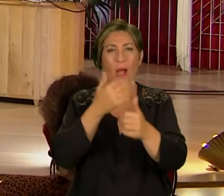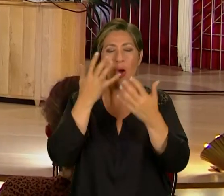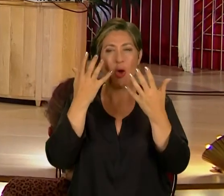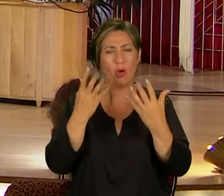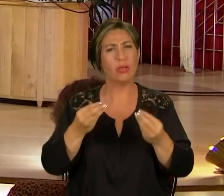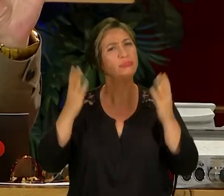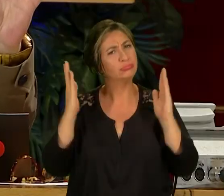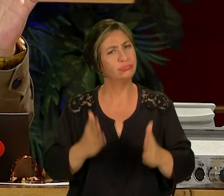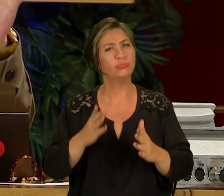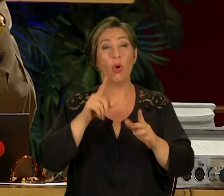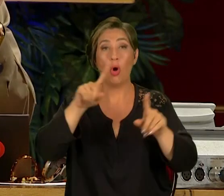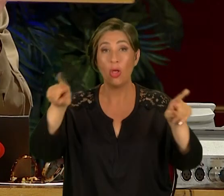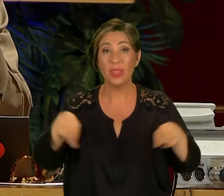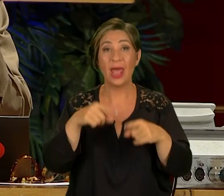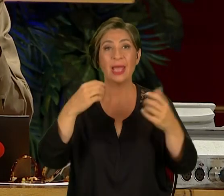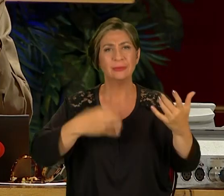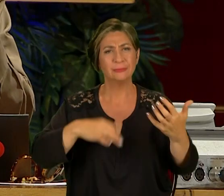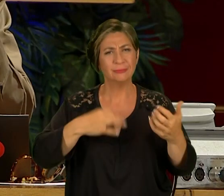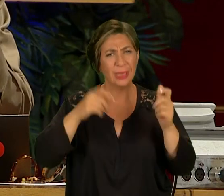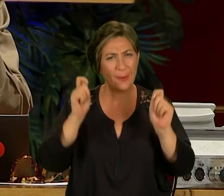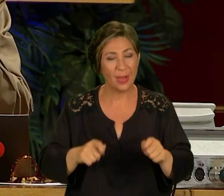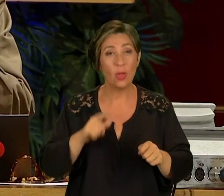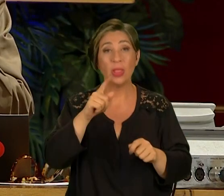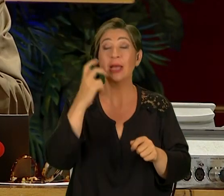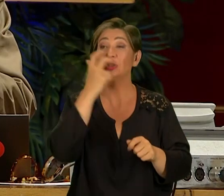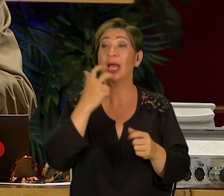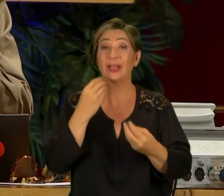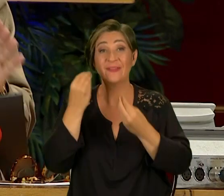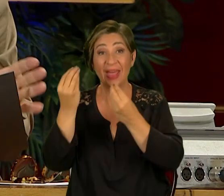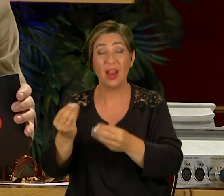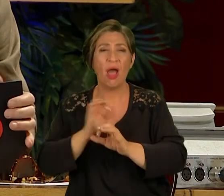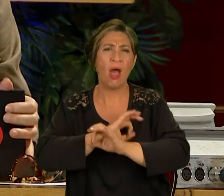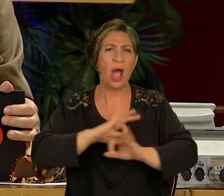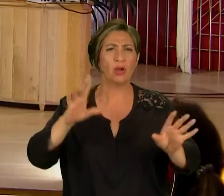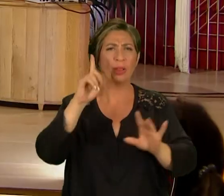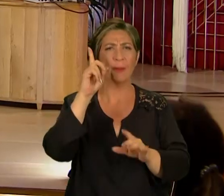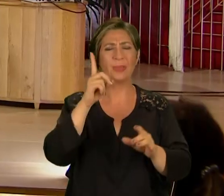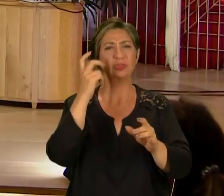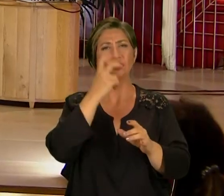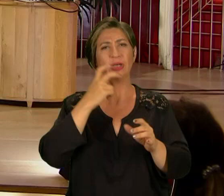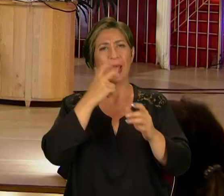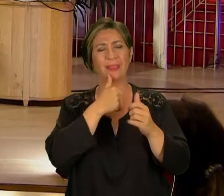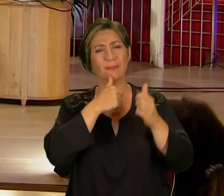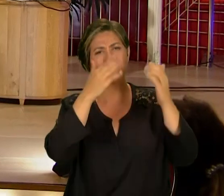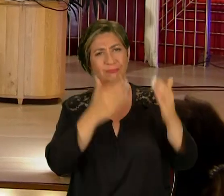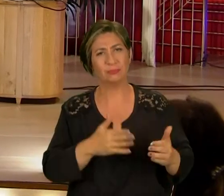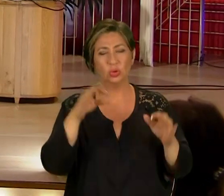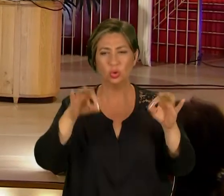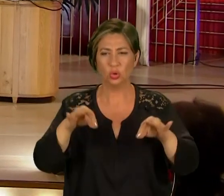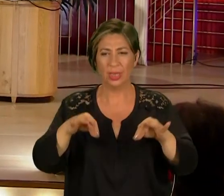kalmayı göze alarak onlara enstrüman çalan, onlara besteler veren harikulade bir müzisyen. Şu